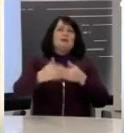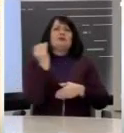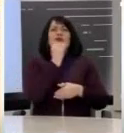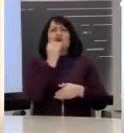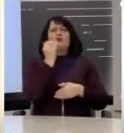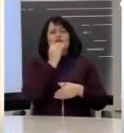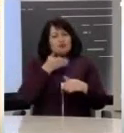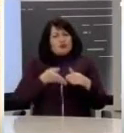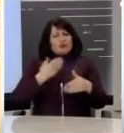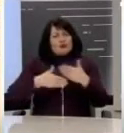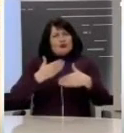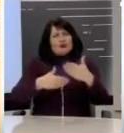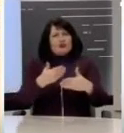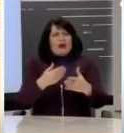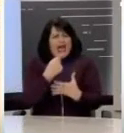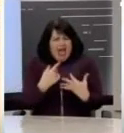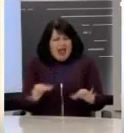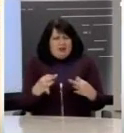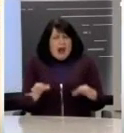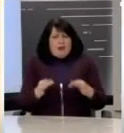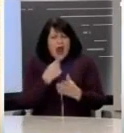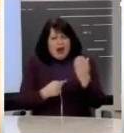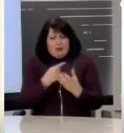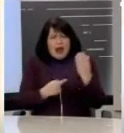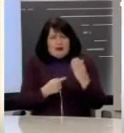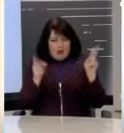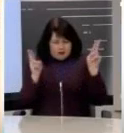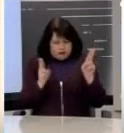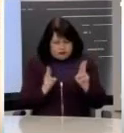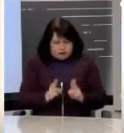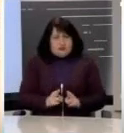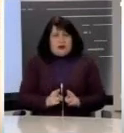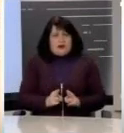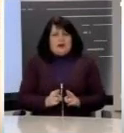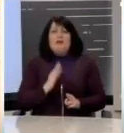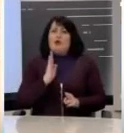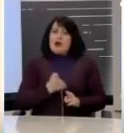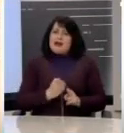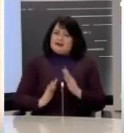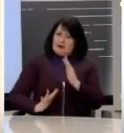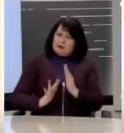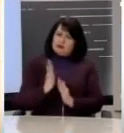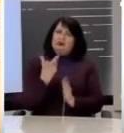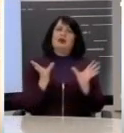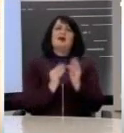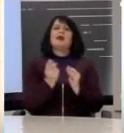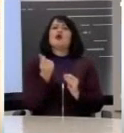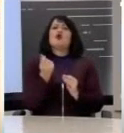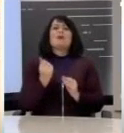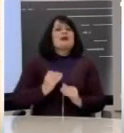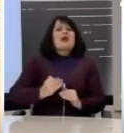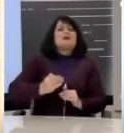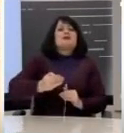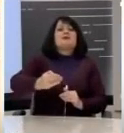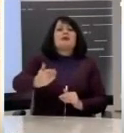χώρας από τη διαδικασία υπερβολικού ελλείμματος. Ήταν αυτή που οδήγησε στην αναβάθμιση των οικονομικών προοπτικών της χώρας